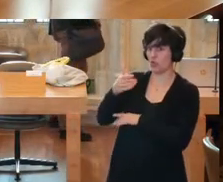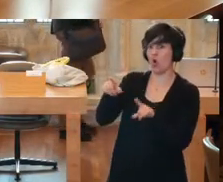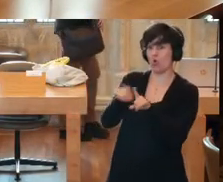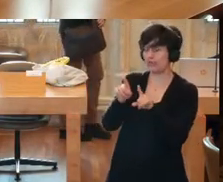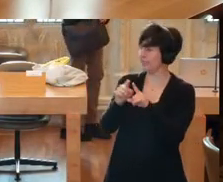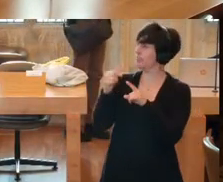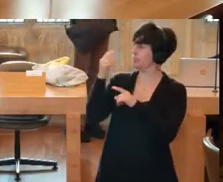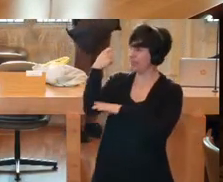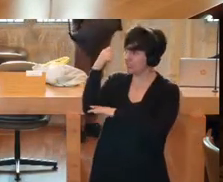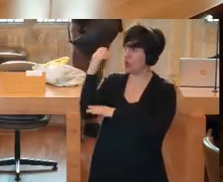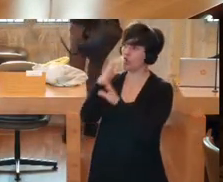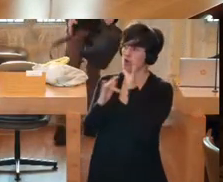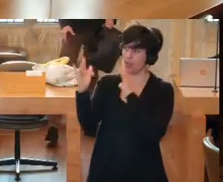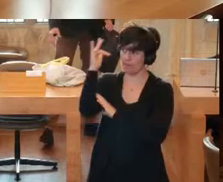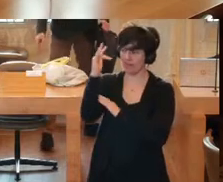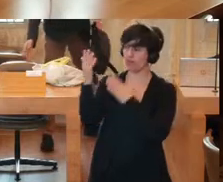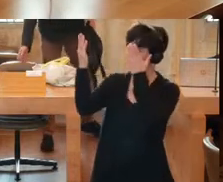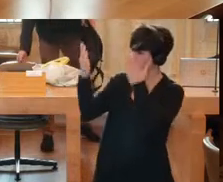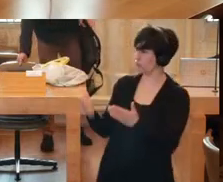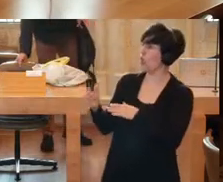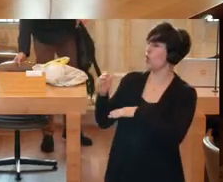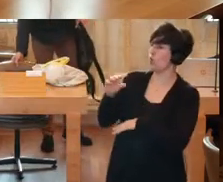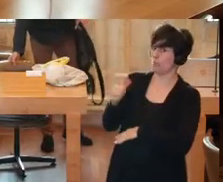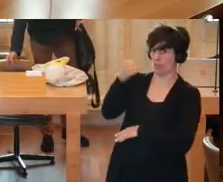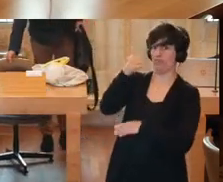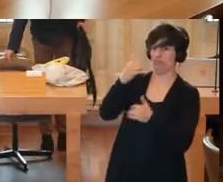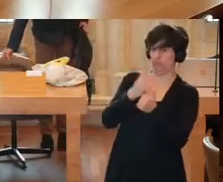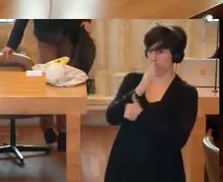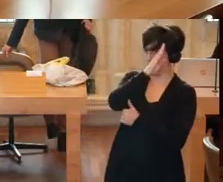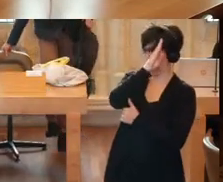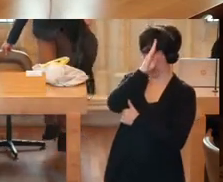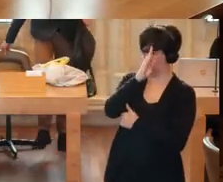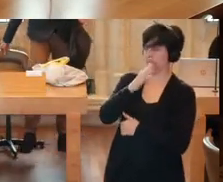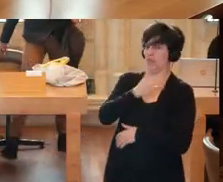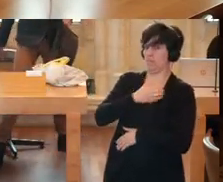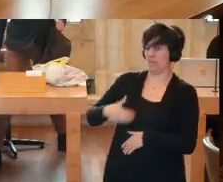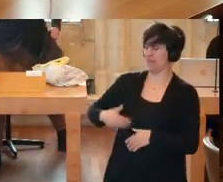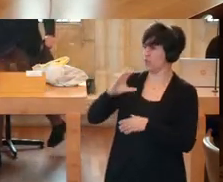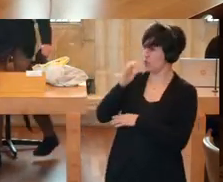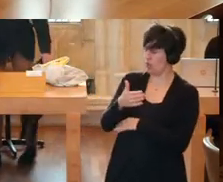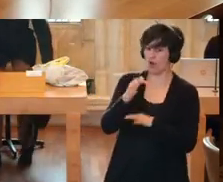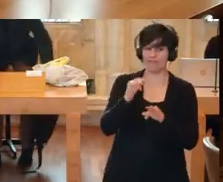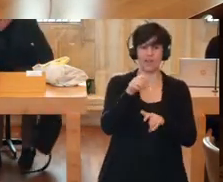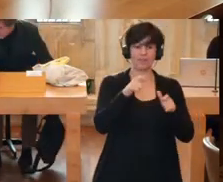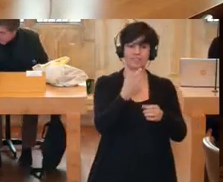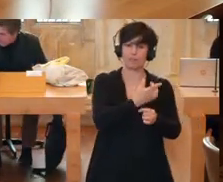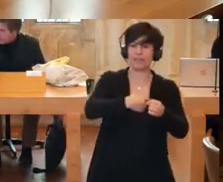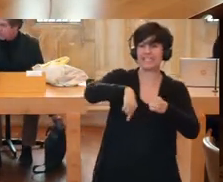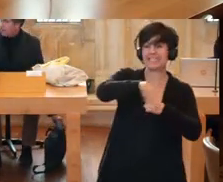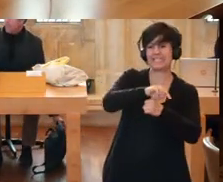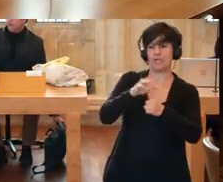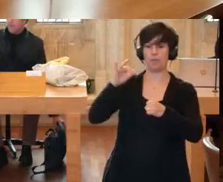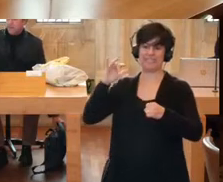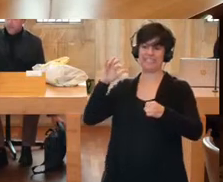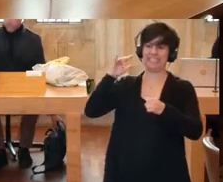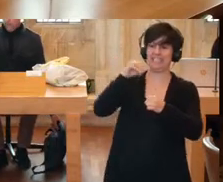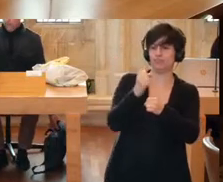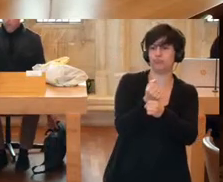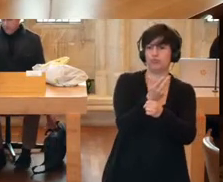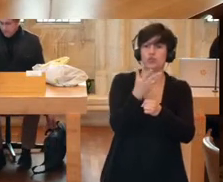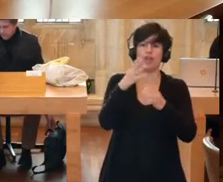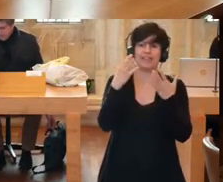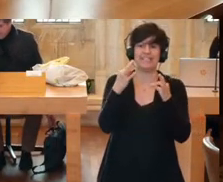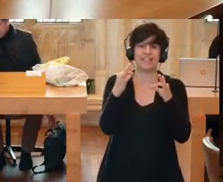Caen-la-Mer. En tant que maire de Caen, d'abord, pour revenir sur la question des exilés présents sur la presqu'île, soit plusieurs